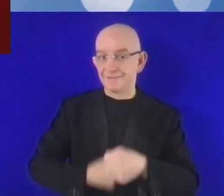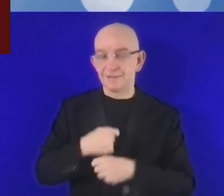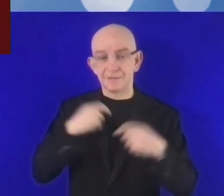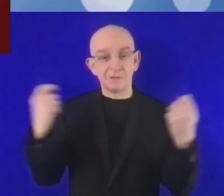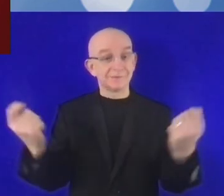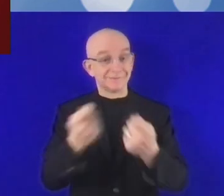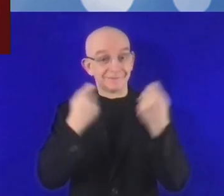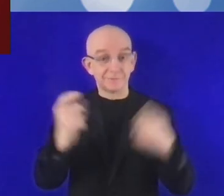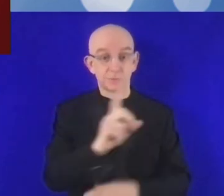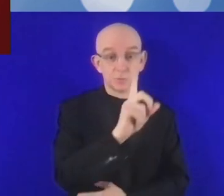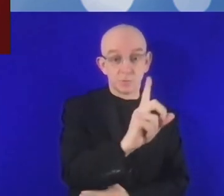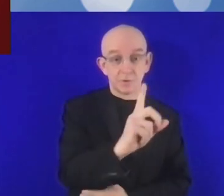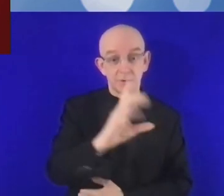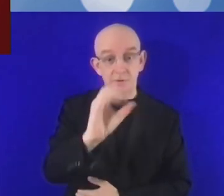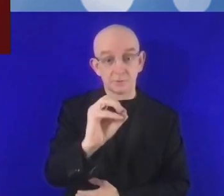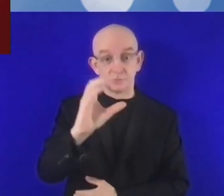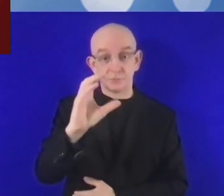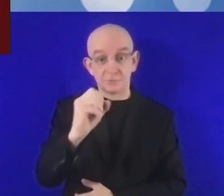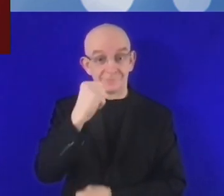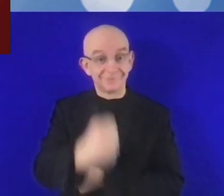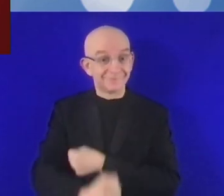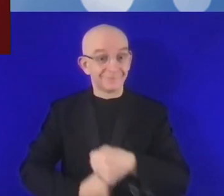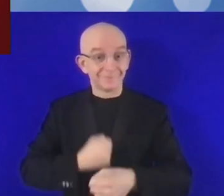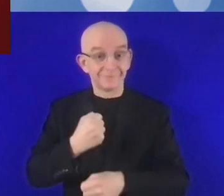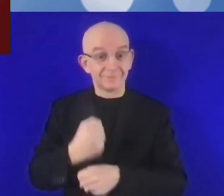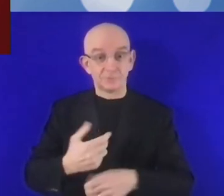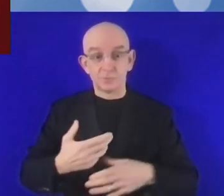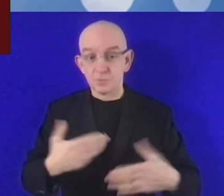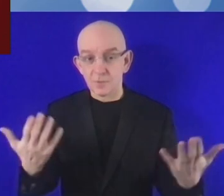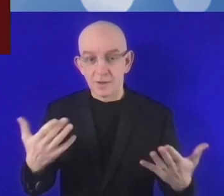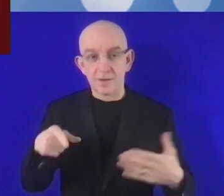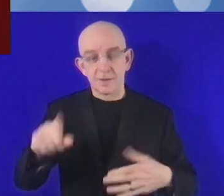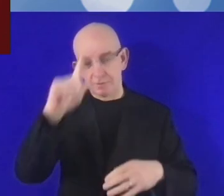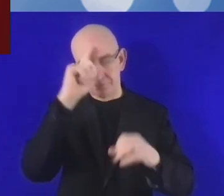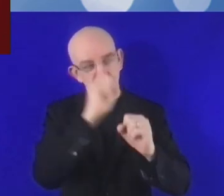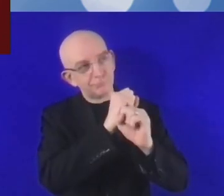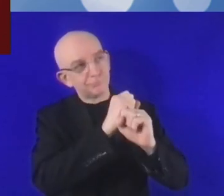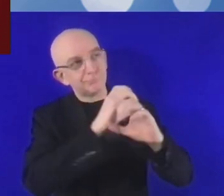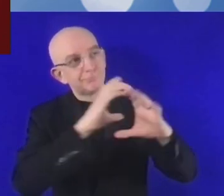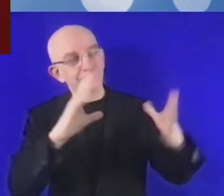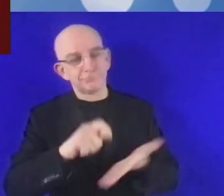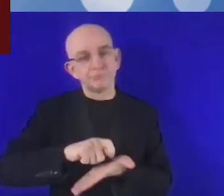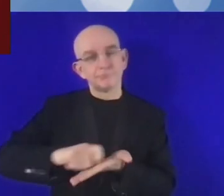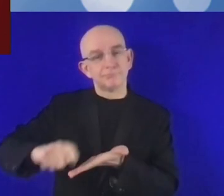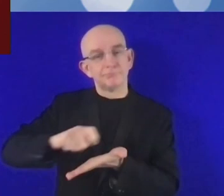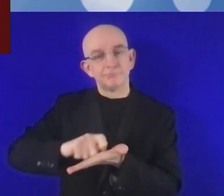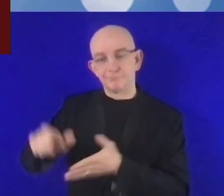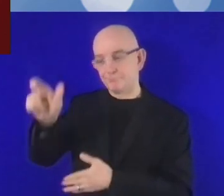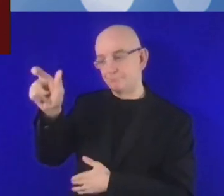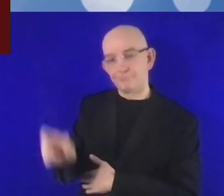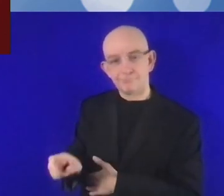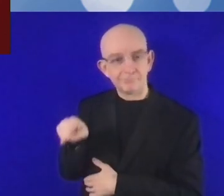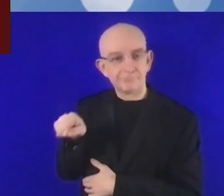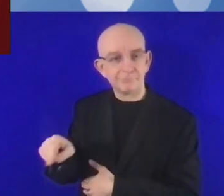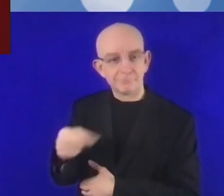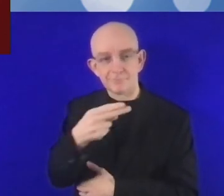хочу не упустить возможность упомянуть, что в этом году мы отмечаем столетие со дня